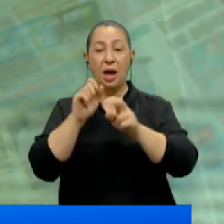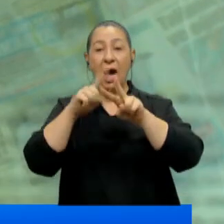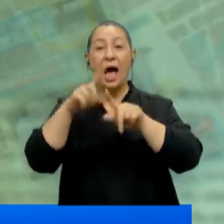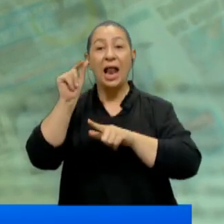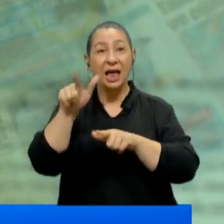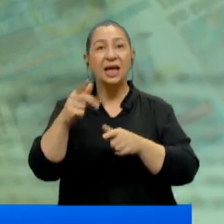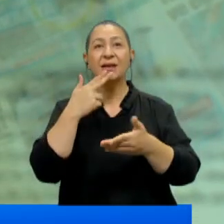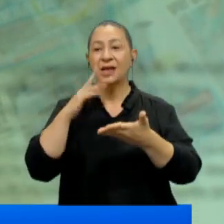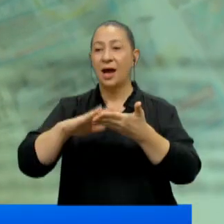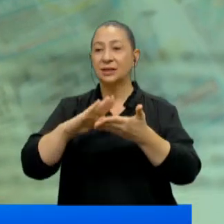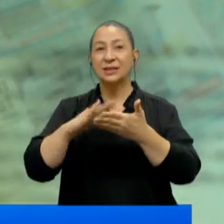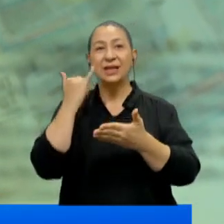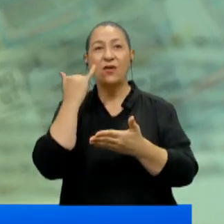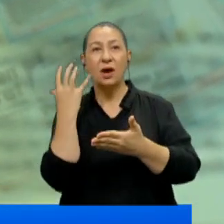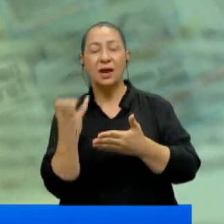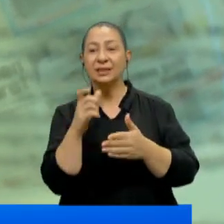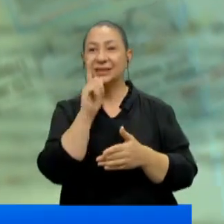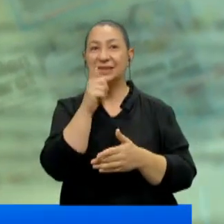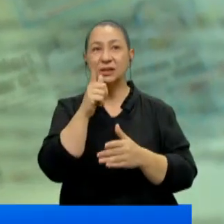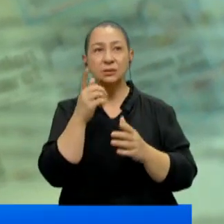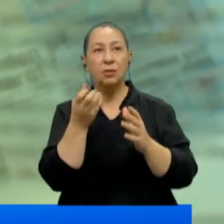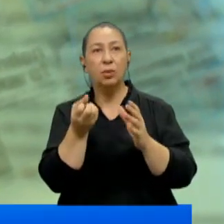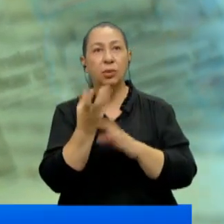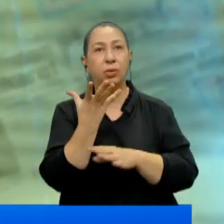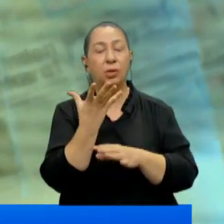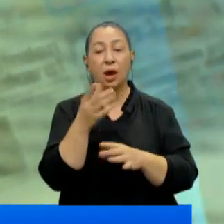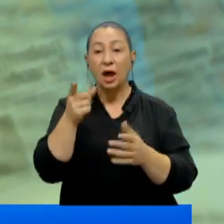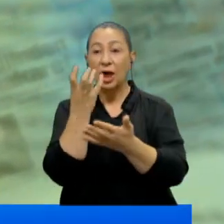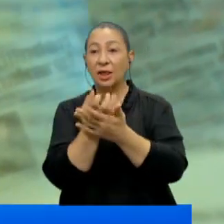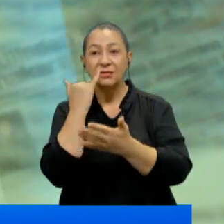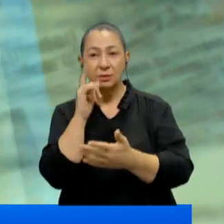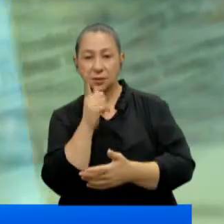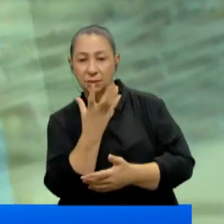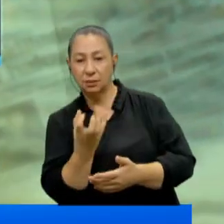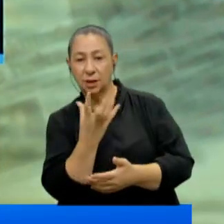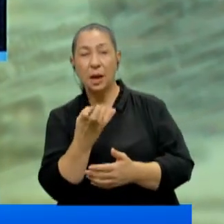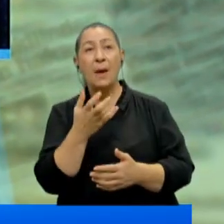Y'yi kız arkadaşının kaydettiği ses kaydı ele verdi. Kayıtlarda Ali Y